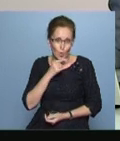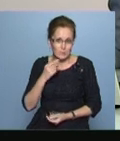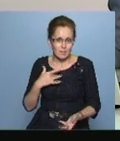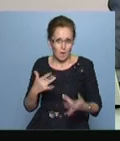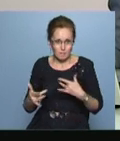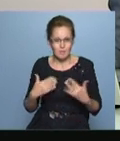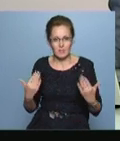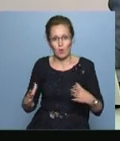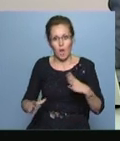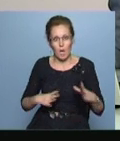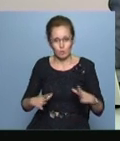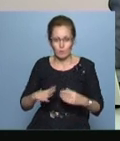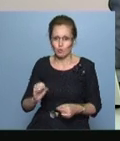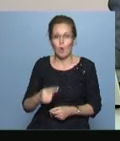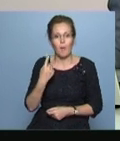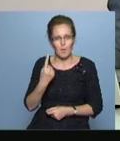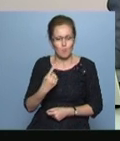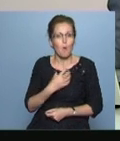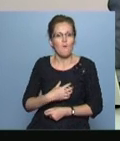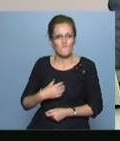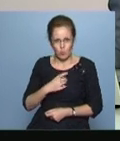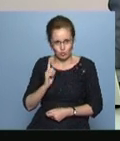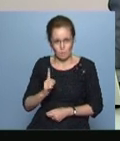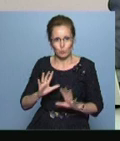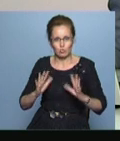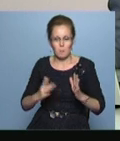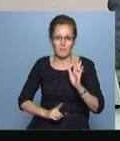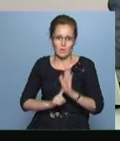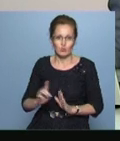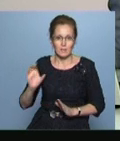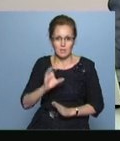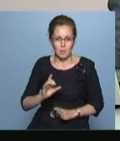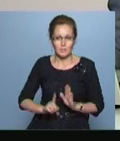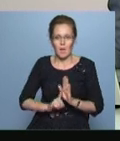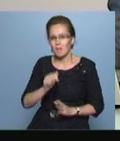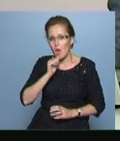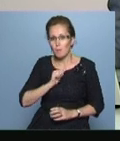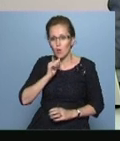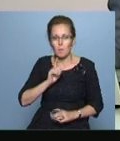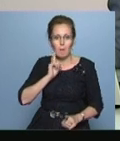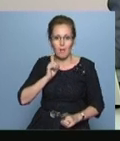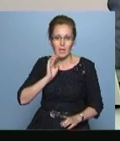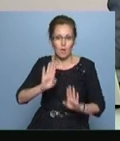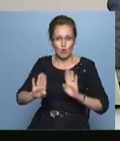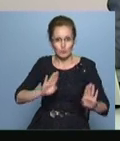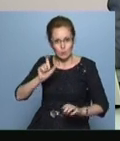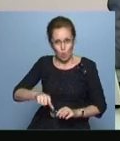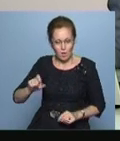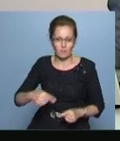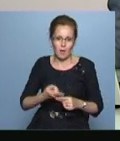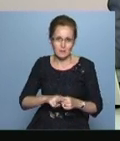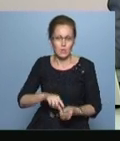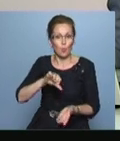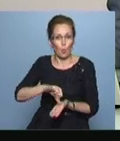сегодня готовится к еще одному важному событию. В начале сентября стартует лаборатория молодых режиссеров. На этот раз участники представят